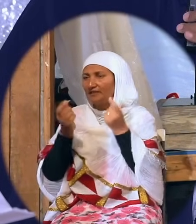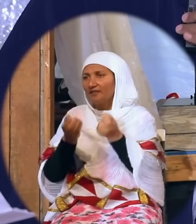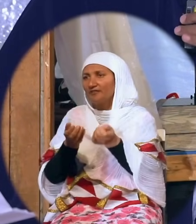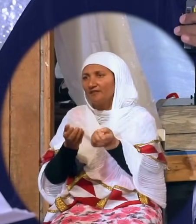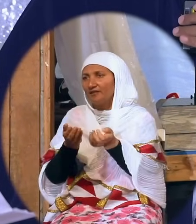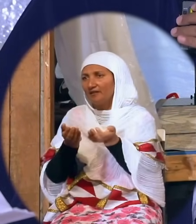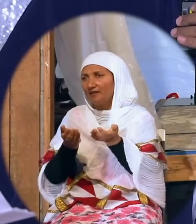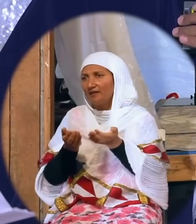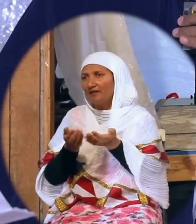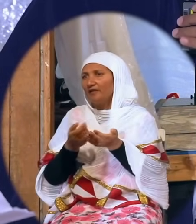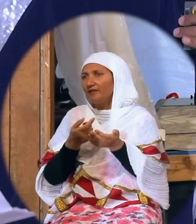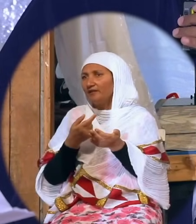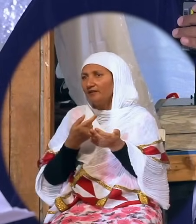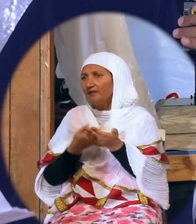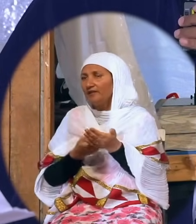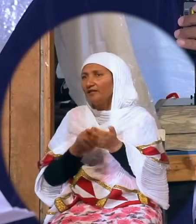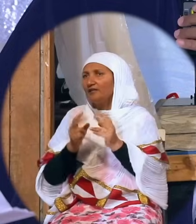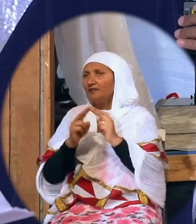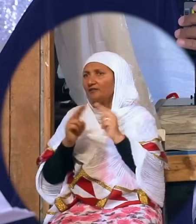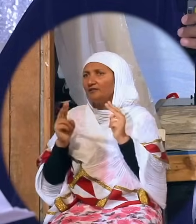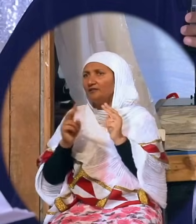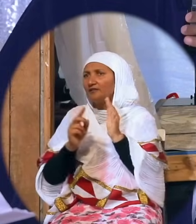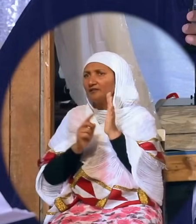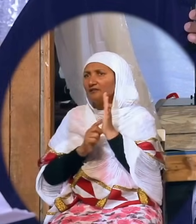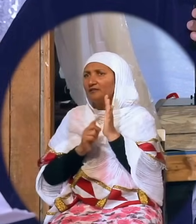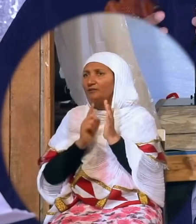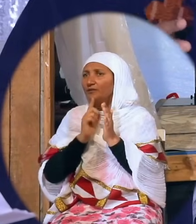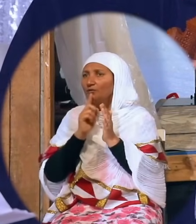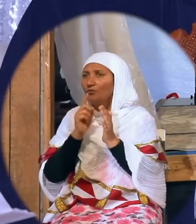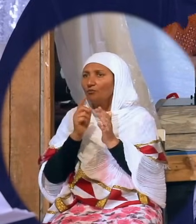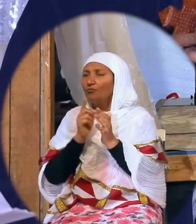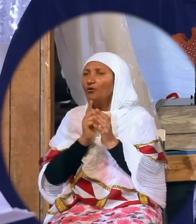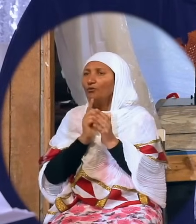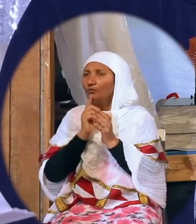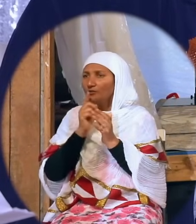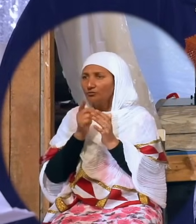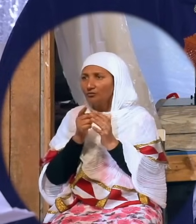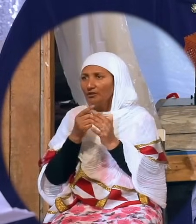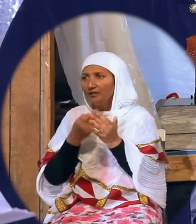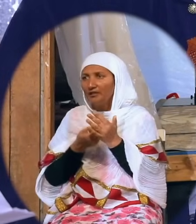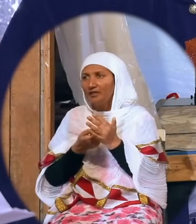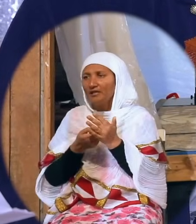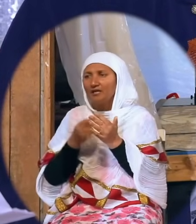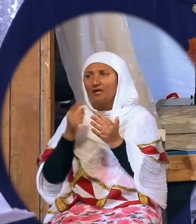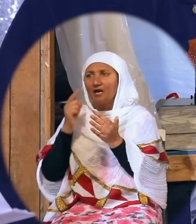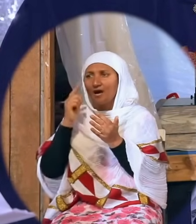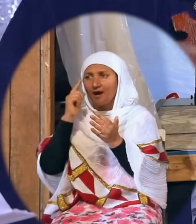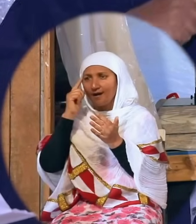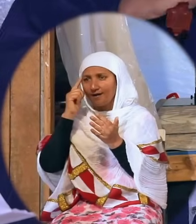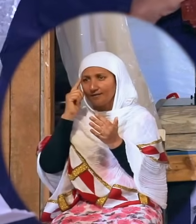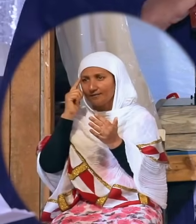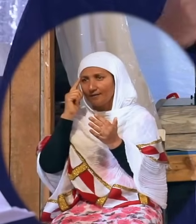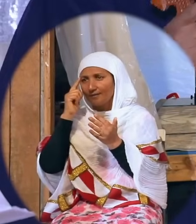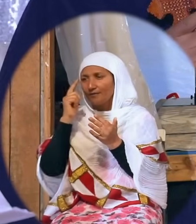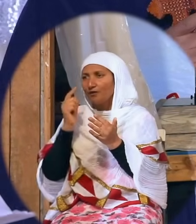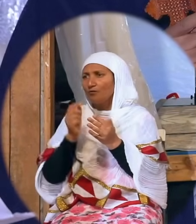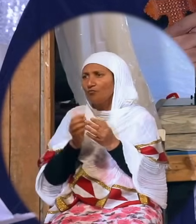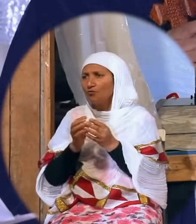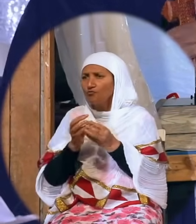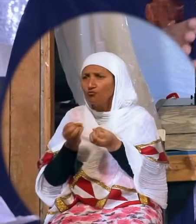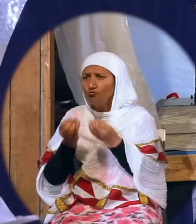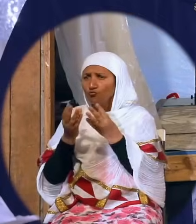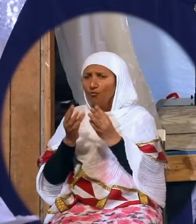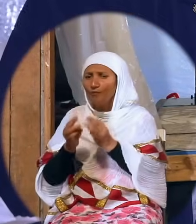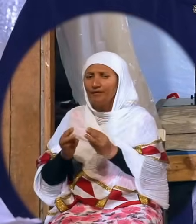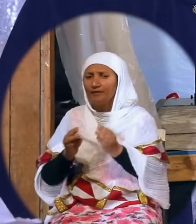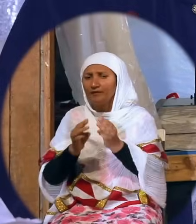ይሄ ትልቅ ነጥብ ነው እንደውነቱ ለመናገር ይሄም ሆኖ እንዲህ አይነት ሐሳቦች በብዙ መንገድ ነው